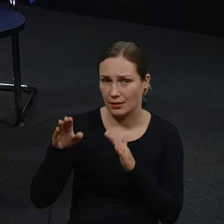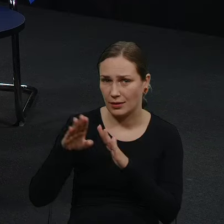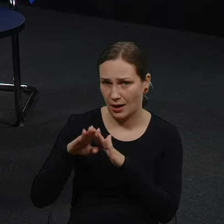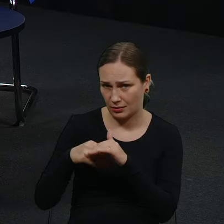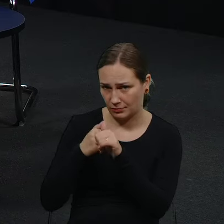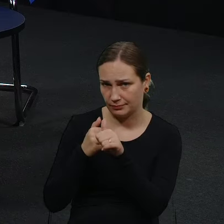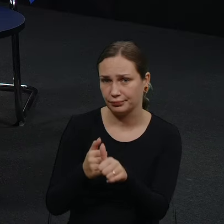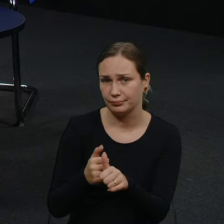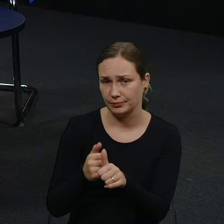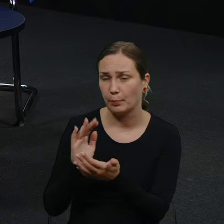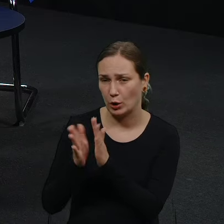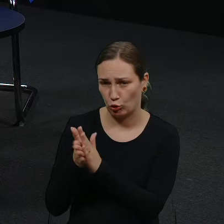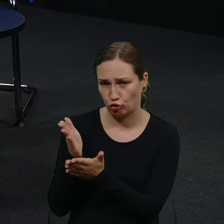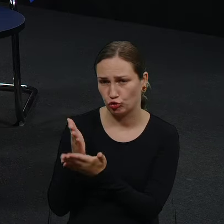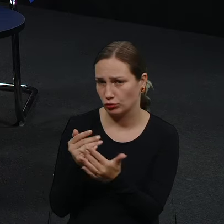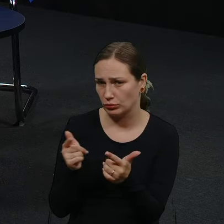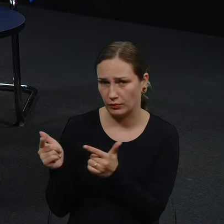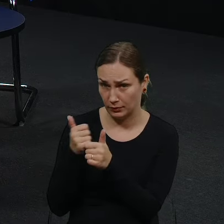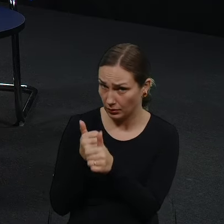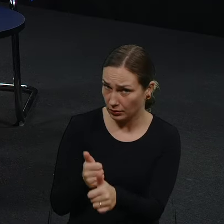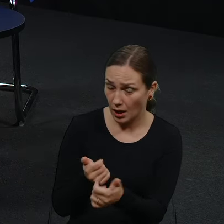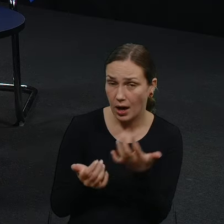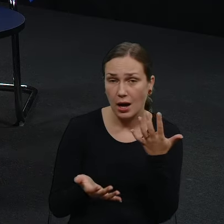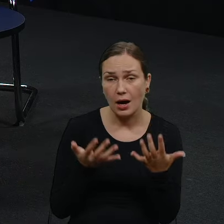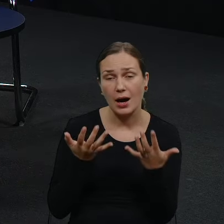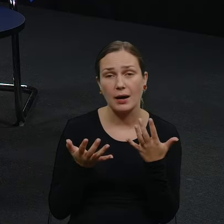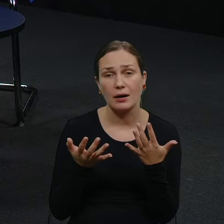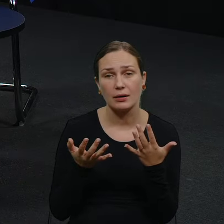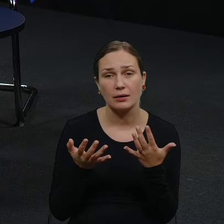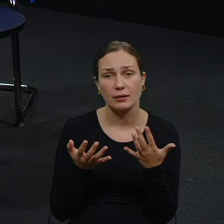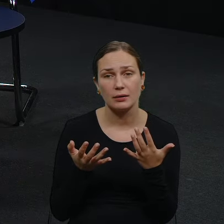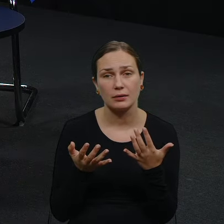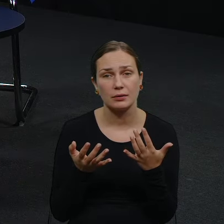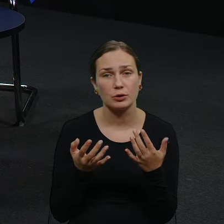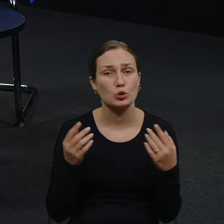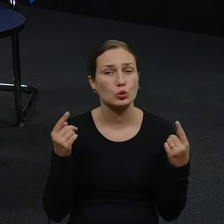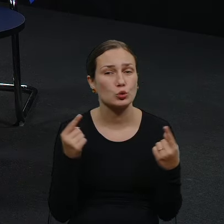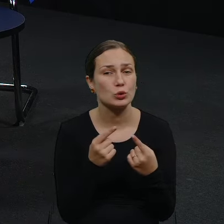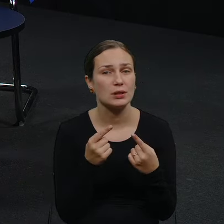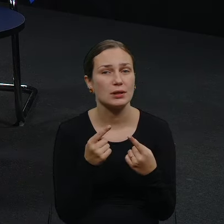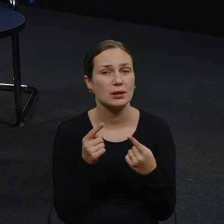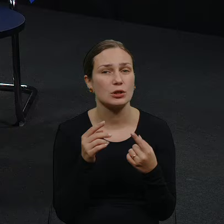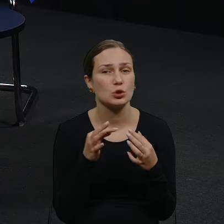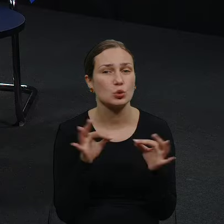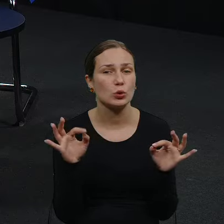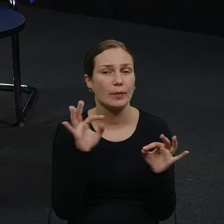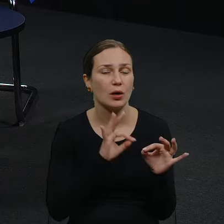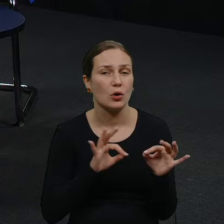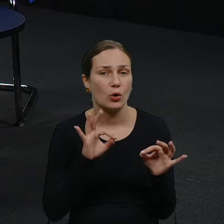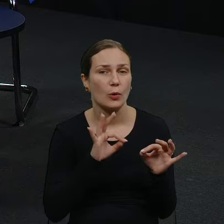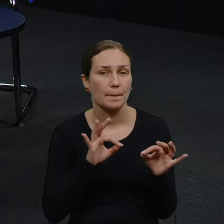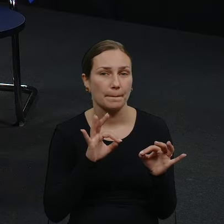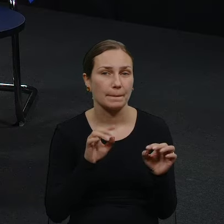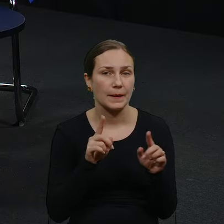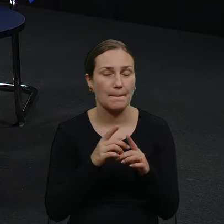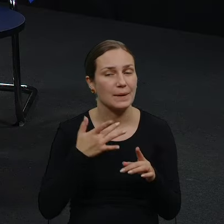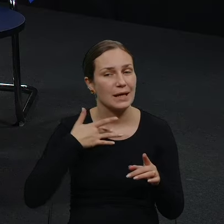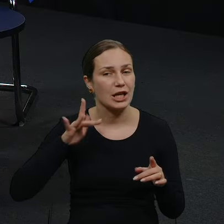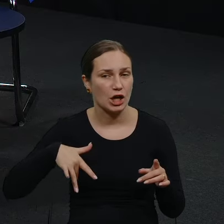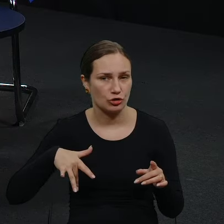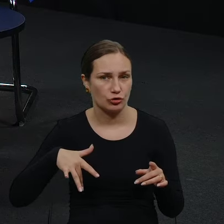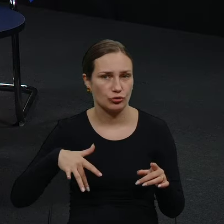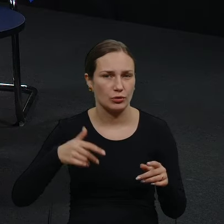yra parengtos tos gairės, kaip reikėtų daryti, ar labiau linktumėte pritarti tam siūlymam, tiem siūlymam, kurie skamba griežtesni iš